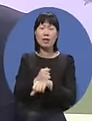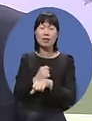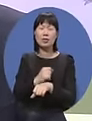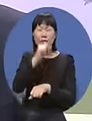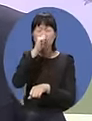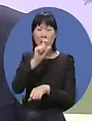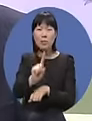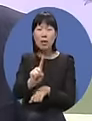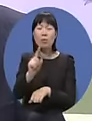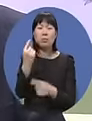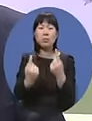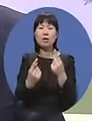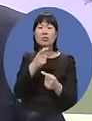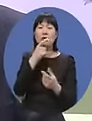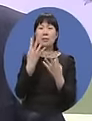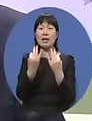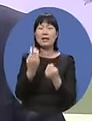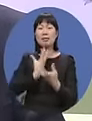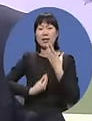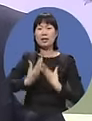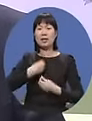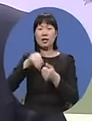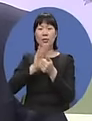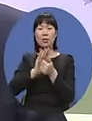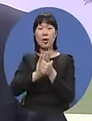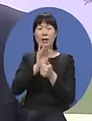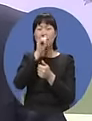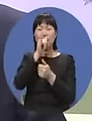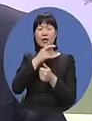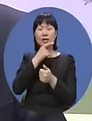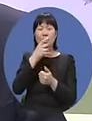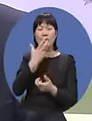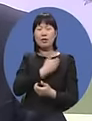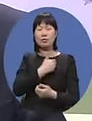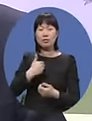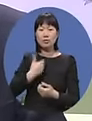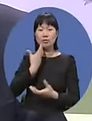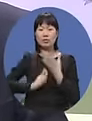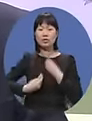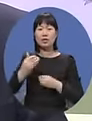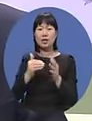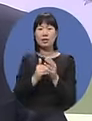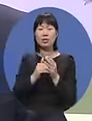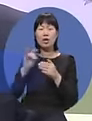게 뭐냐면 무엇보다도 물을 마시는 게 도움이 많이 돼요. 네네. 수분 섭취를 충분하게 해주고 그다음에 무슨 유